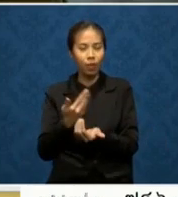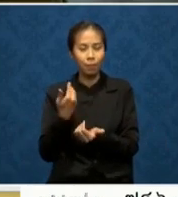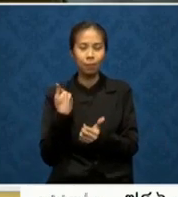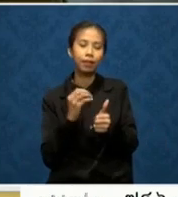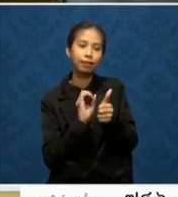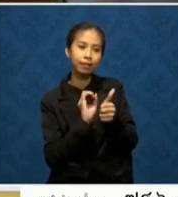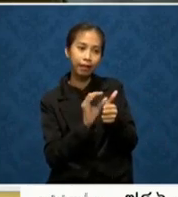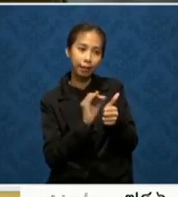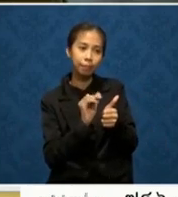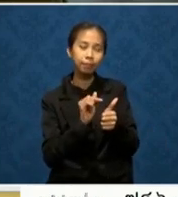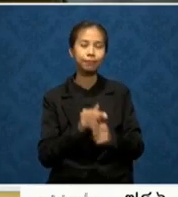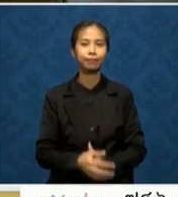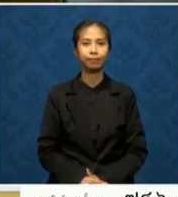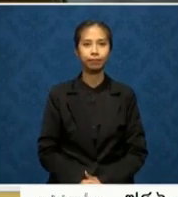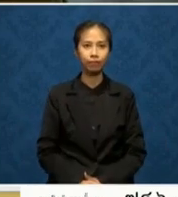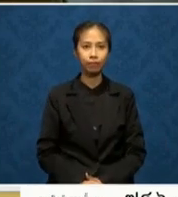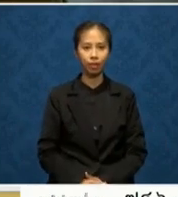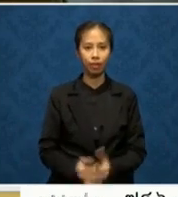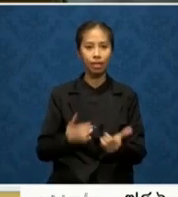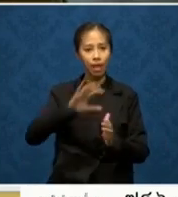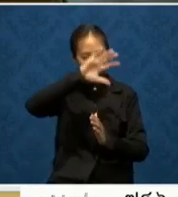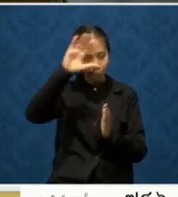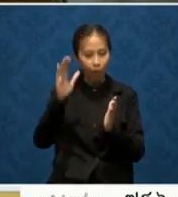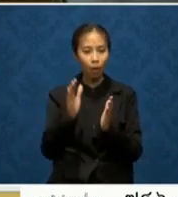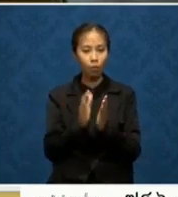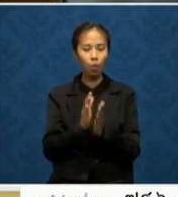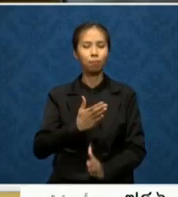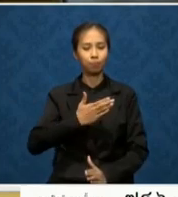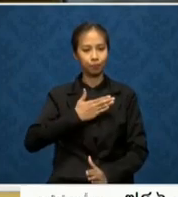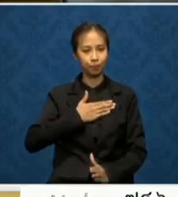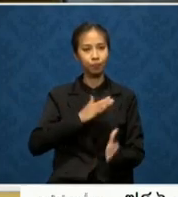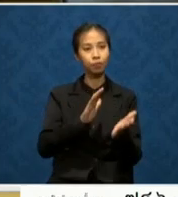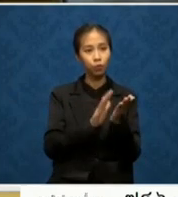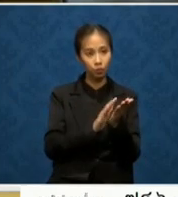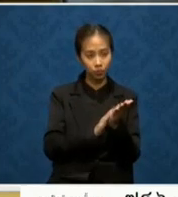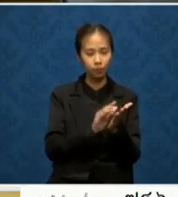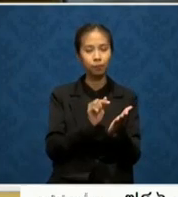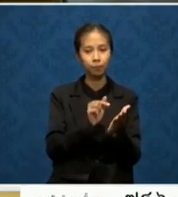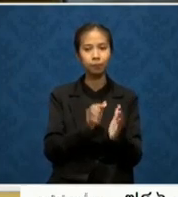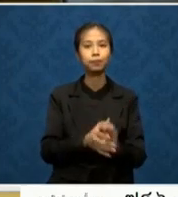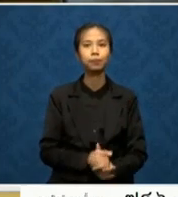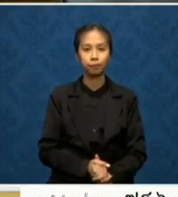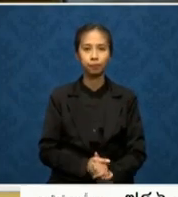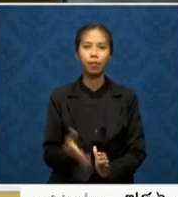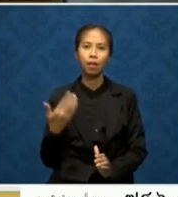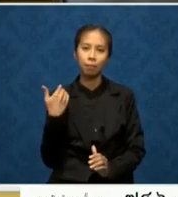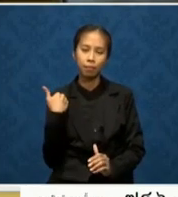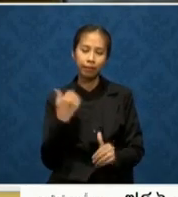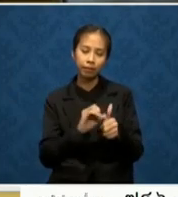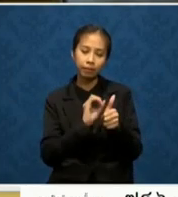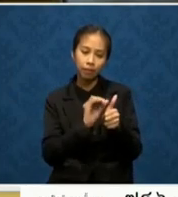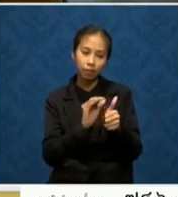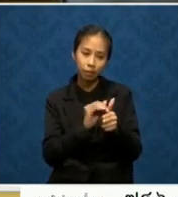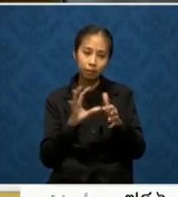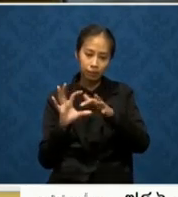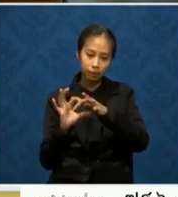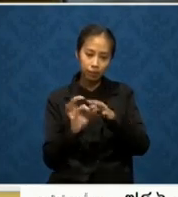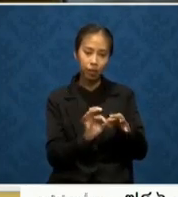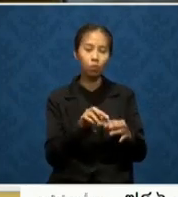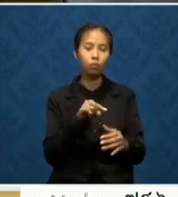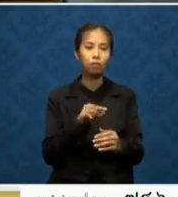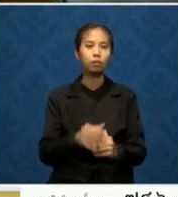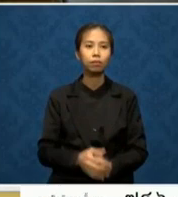นําในภาพรวมผมชื่นชมนะครับและก็จะมีข้อเสนอแนะที่เกี่ยวข้องผ